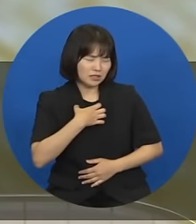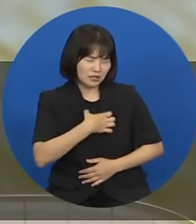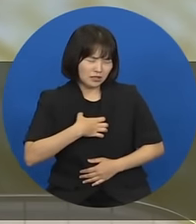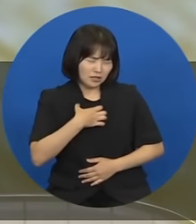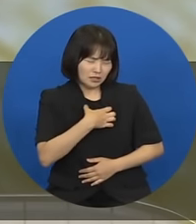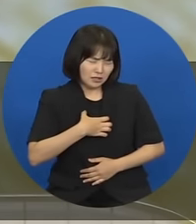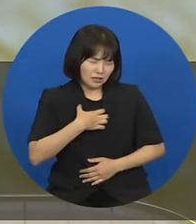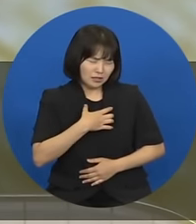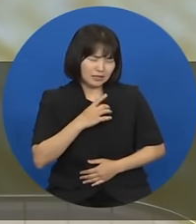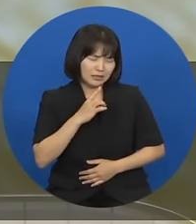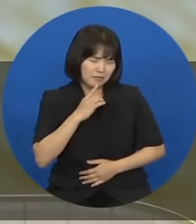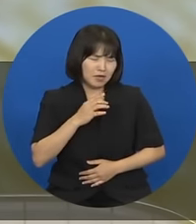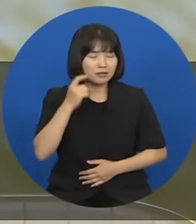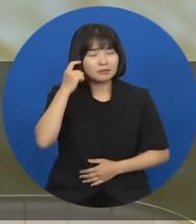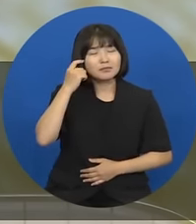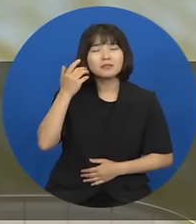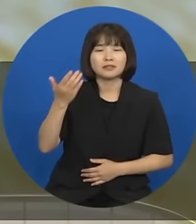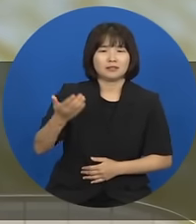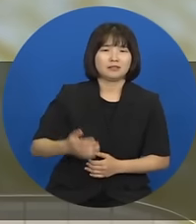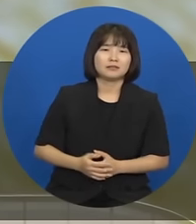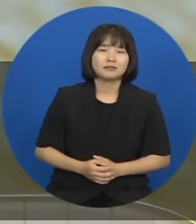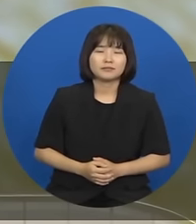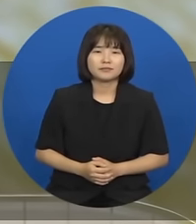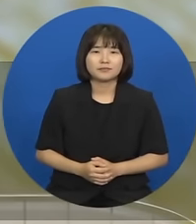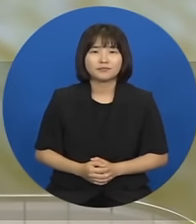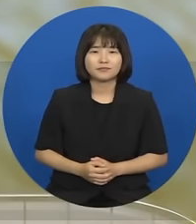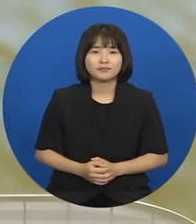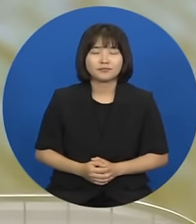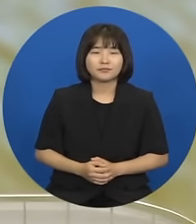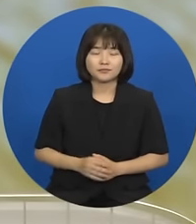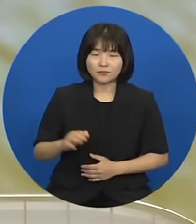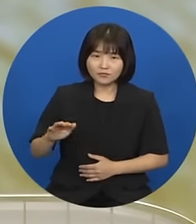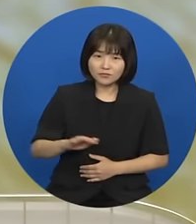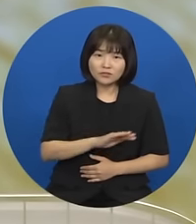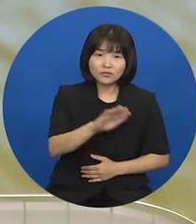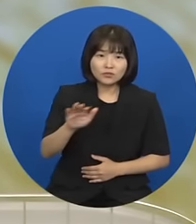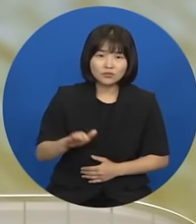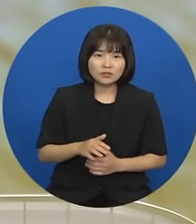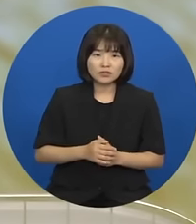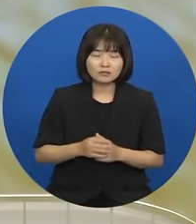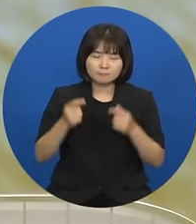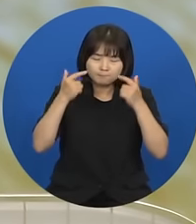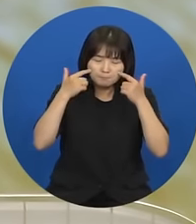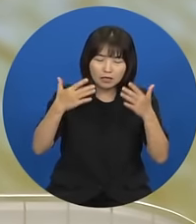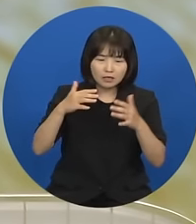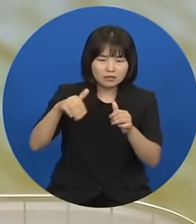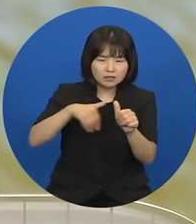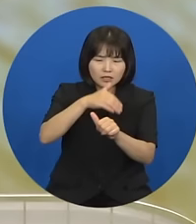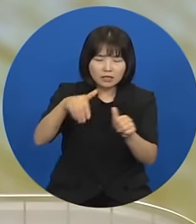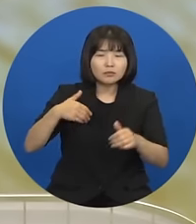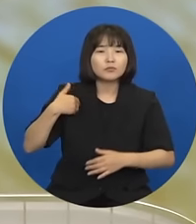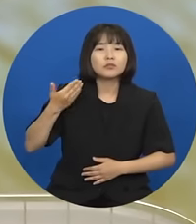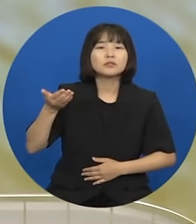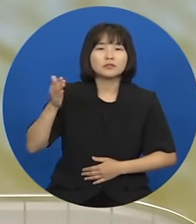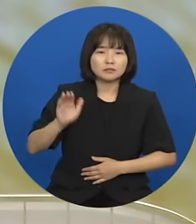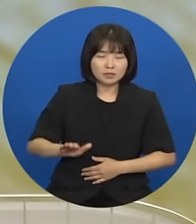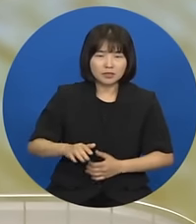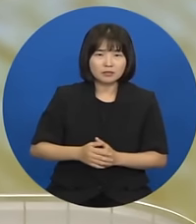잠겨 있어야만 합니까? 우리가 정확한 상황을 알 수 없지만 아마